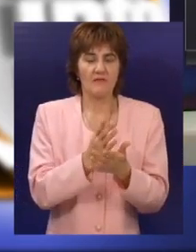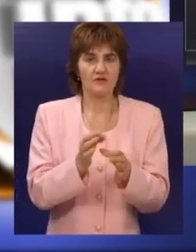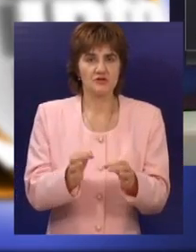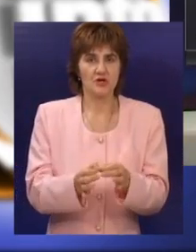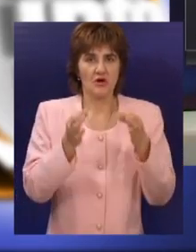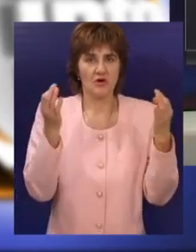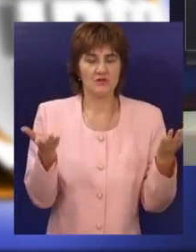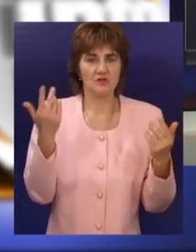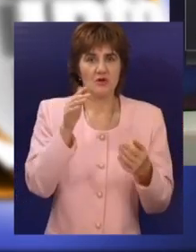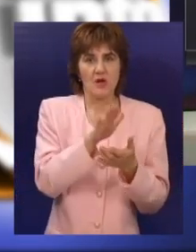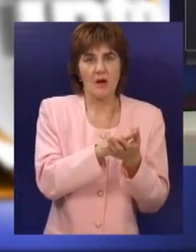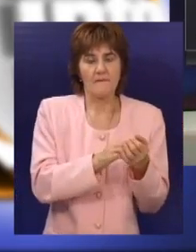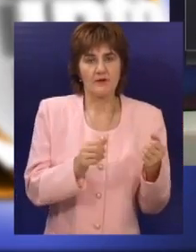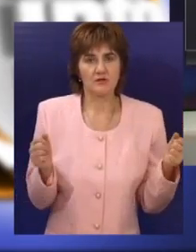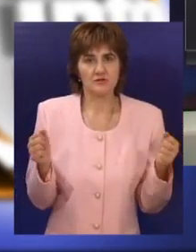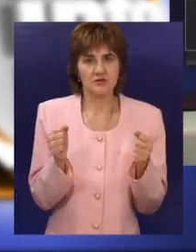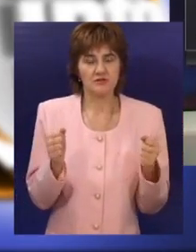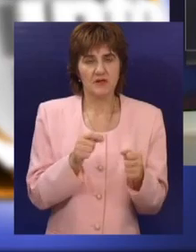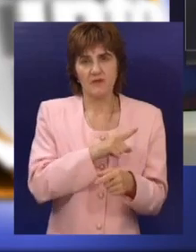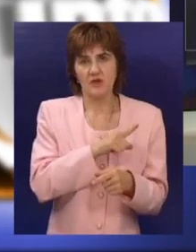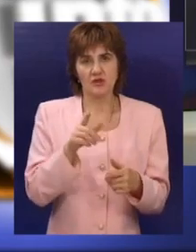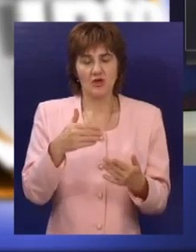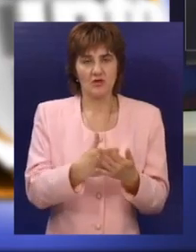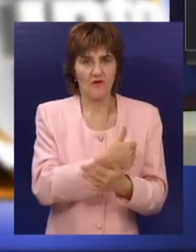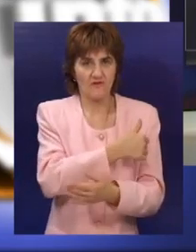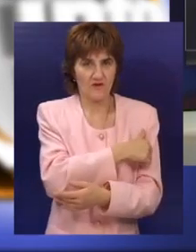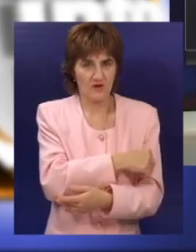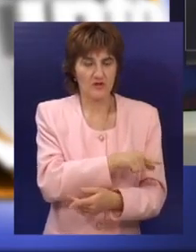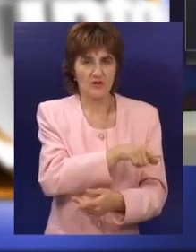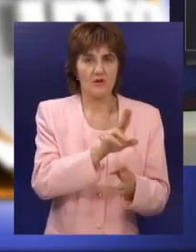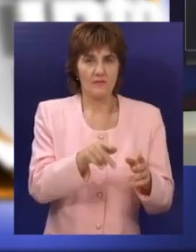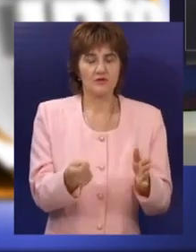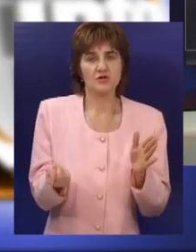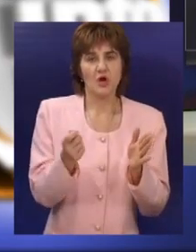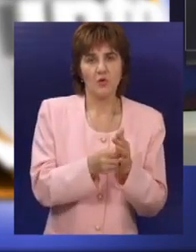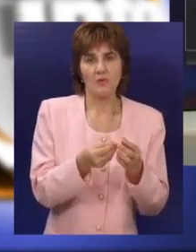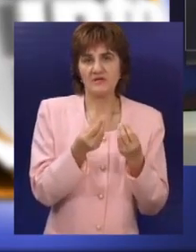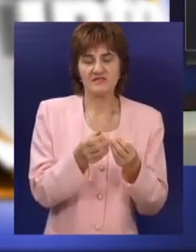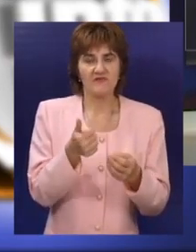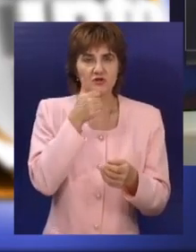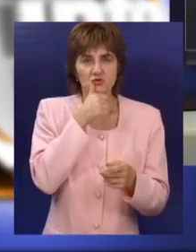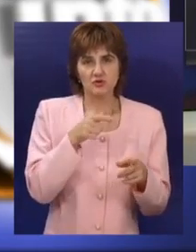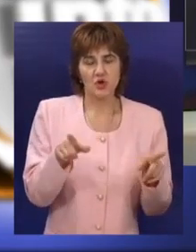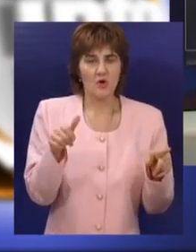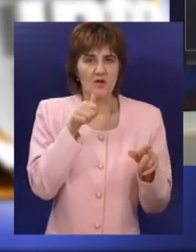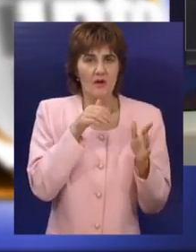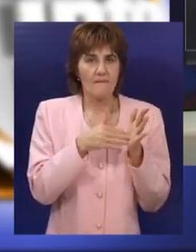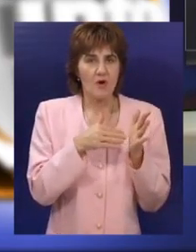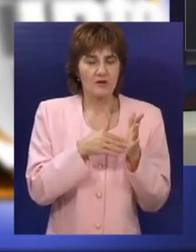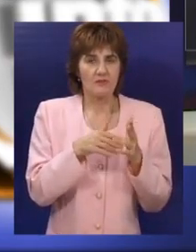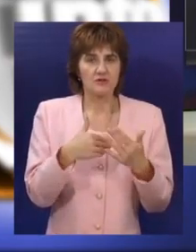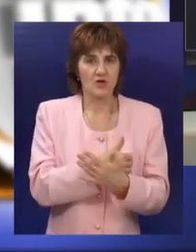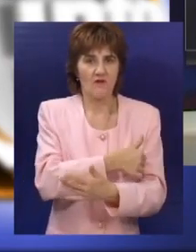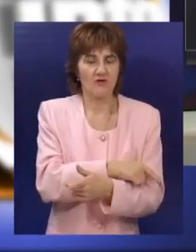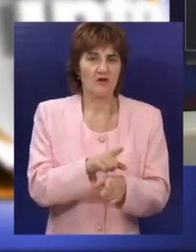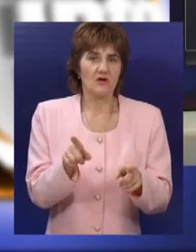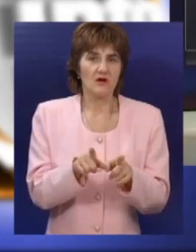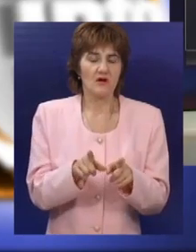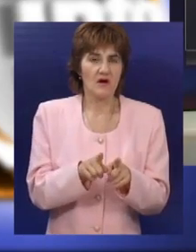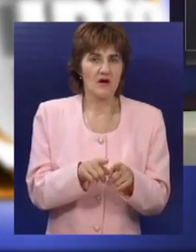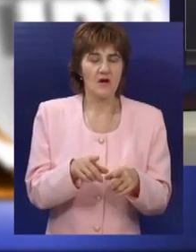Winterfest će biti održan od početka decembra do početka januara, a na njemu ćete pronaći sve što vam je potrebno za novogodišnje